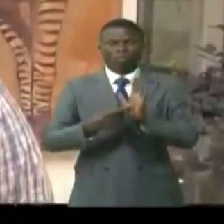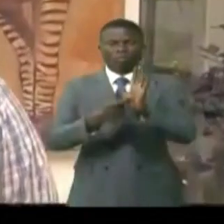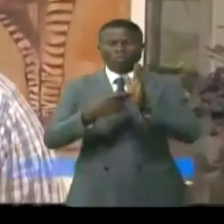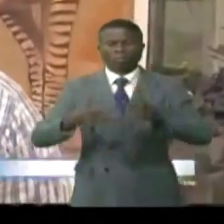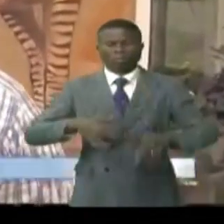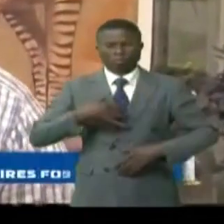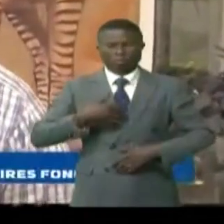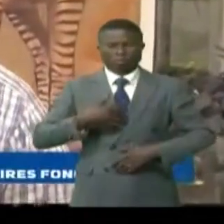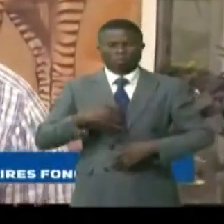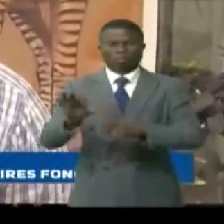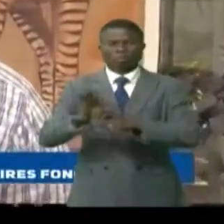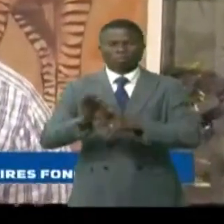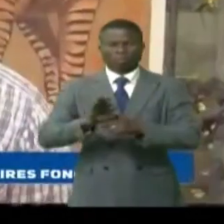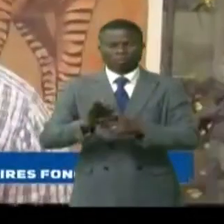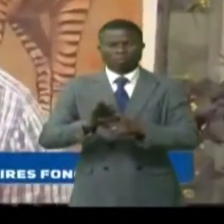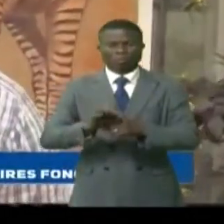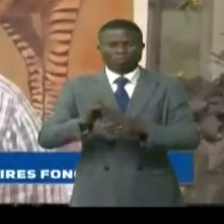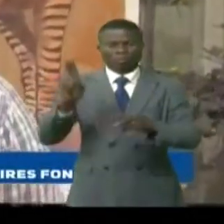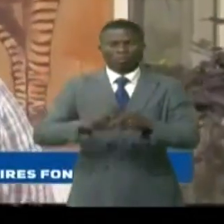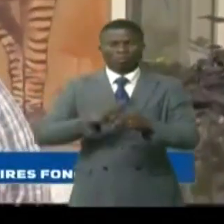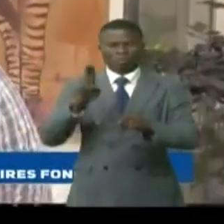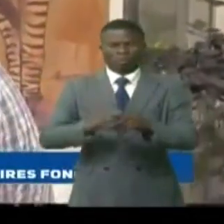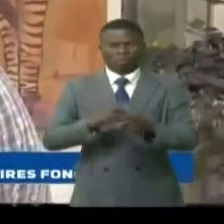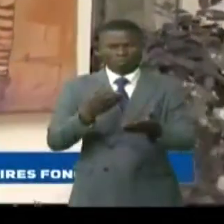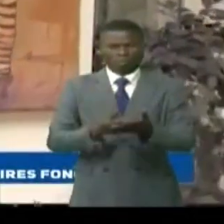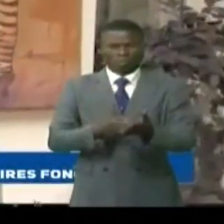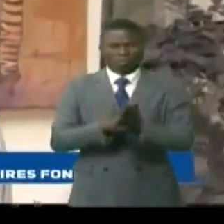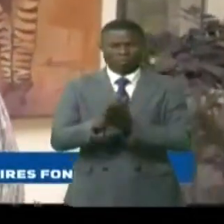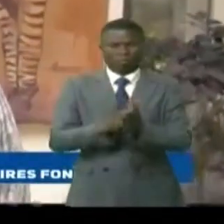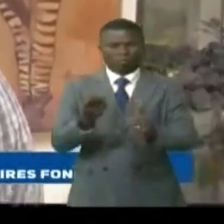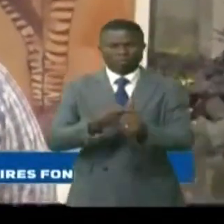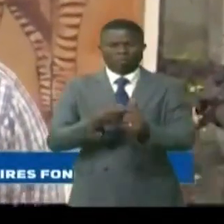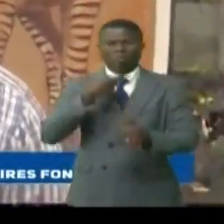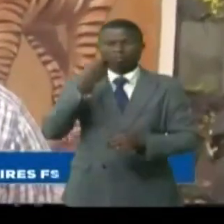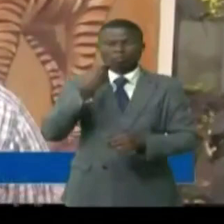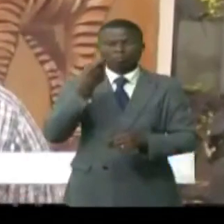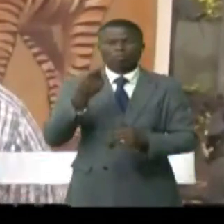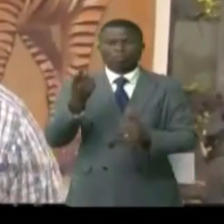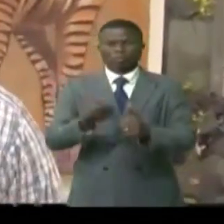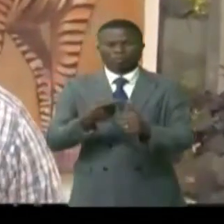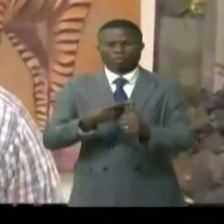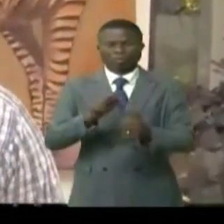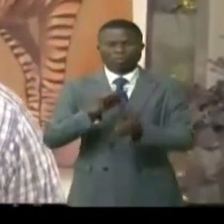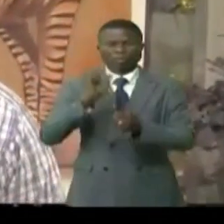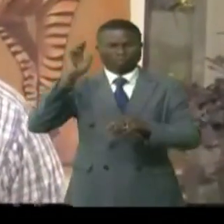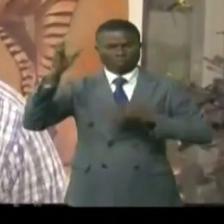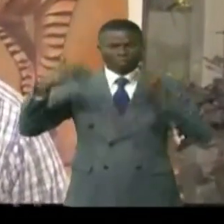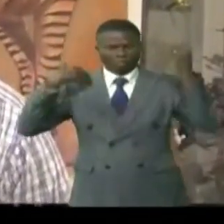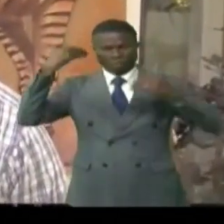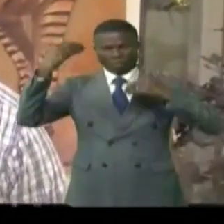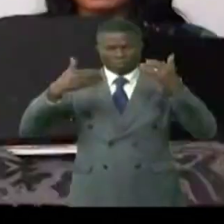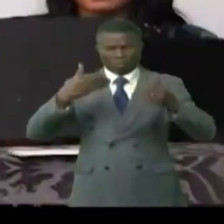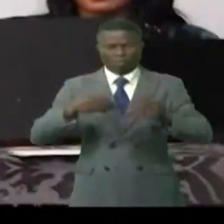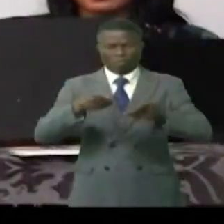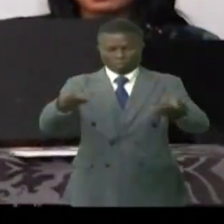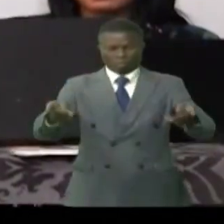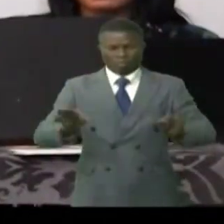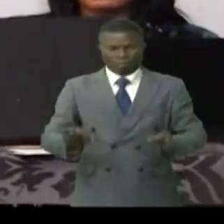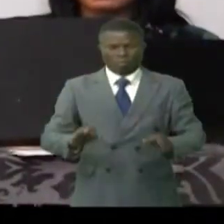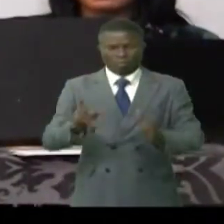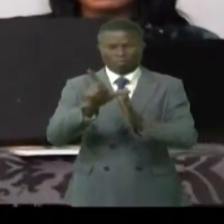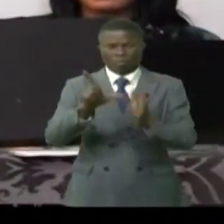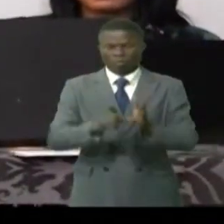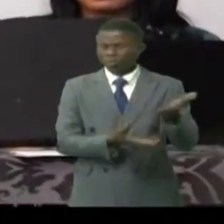impressions. L'atelier de validation consistait à parler sur les pratiques du foncier, les